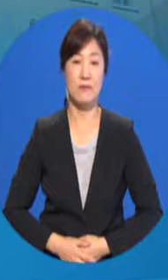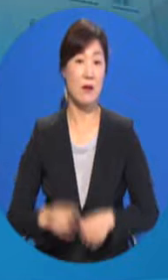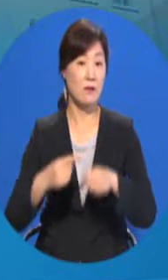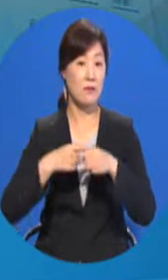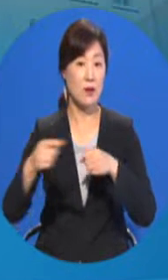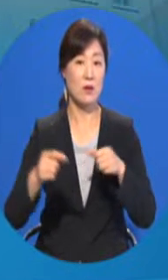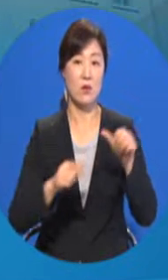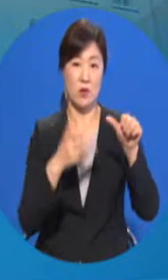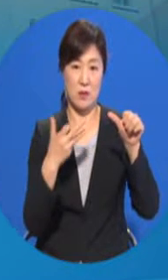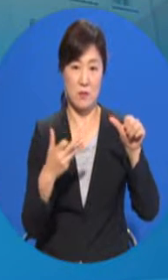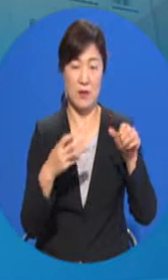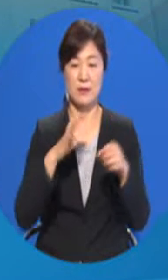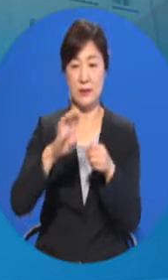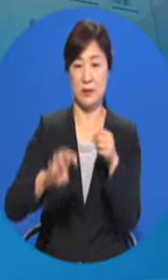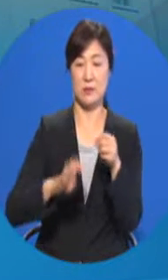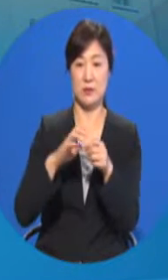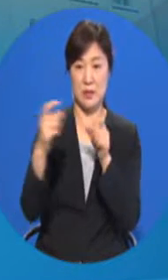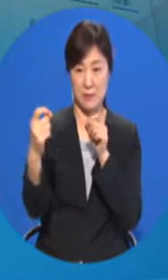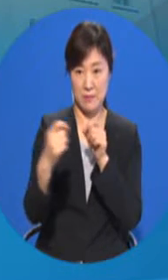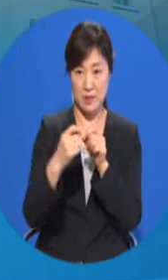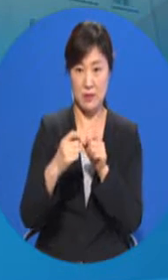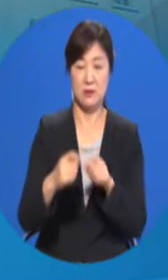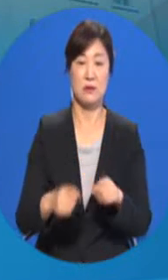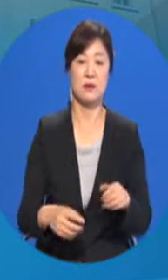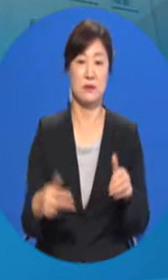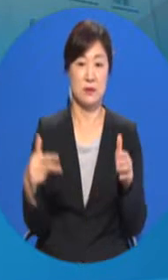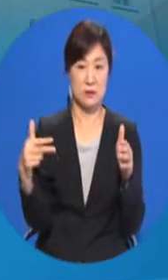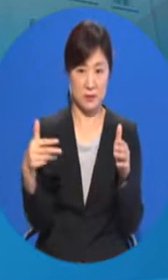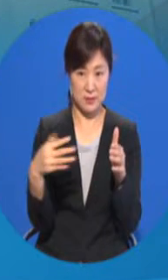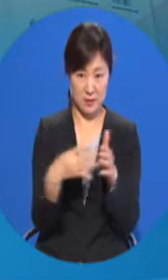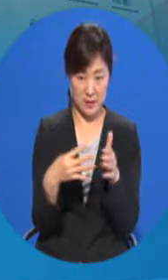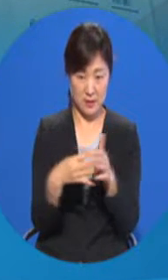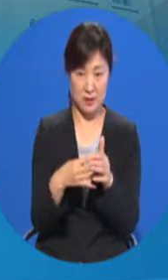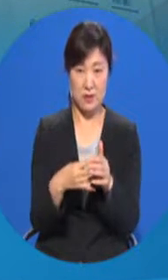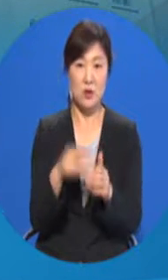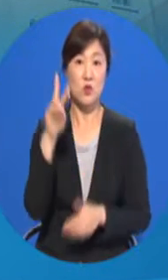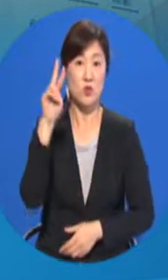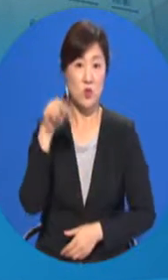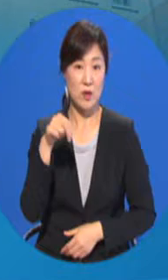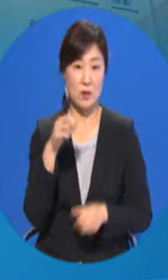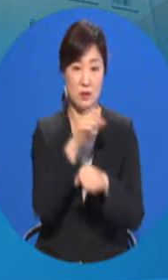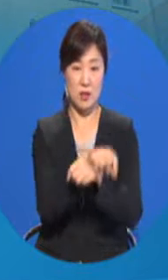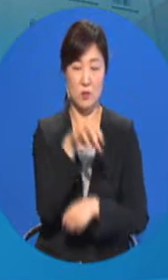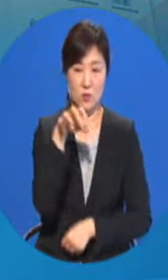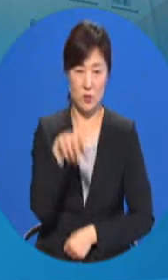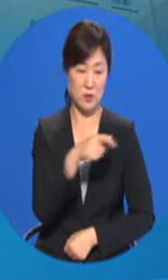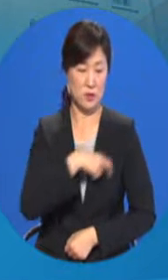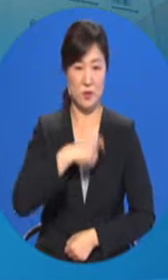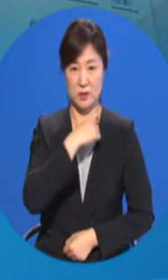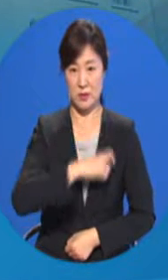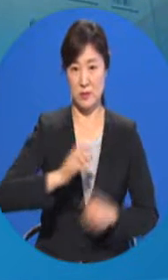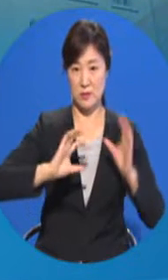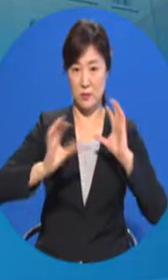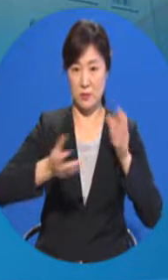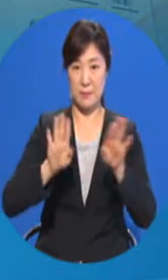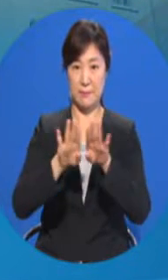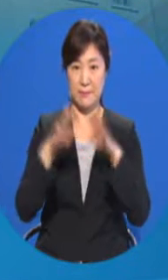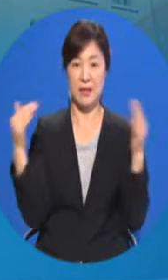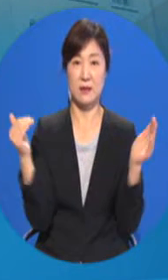내년 5.18 40주년을 앞두고 5.18 기념재단이 유엔 사무국이 있는 스위스 제네바에서 토론 행사를